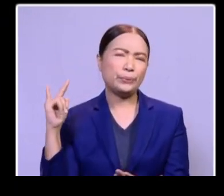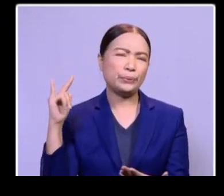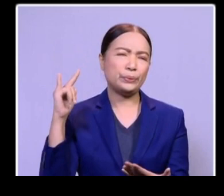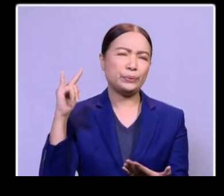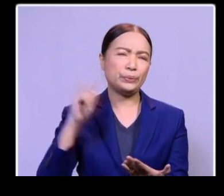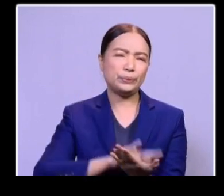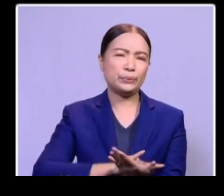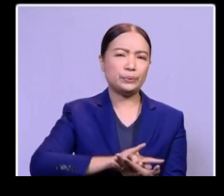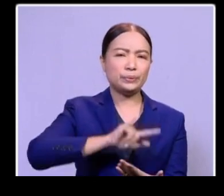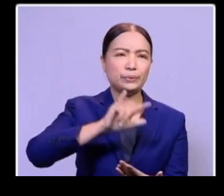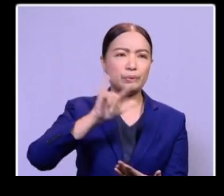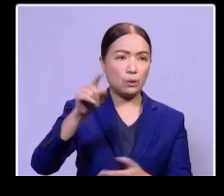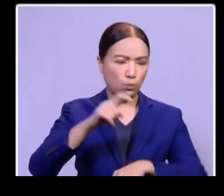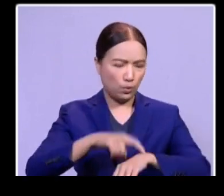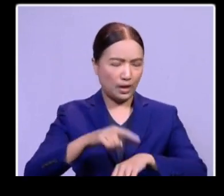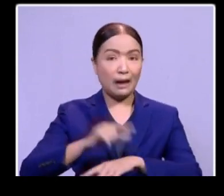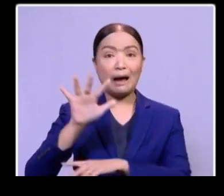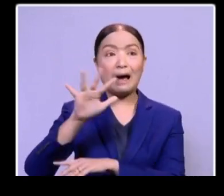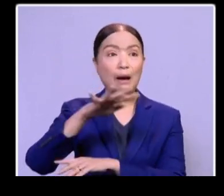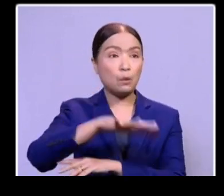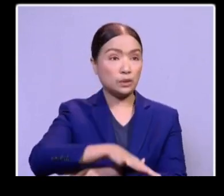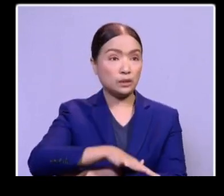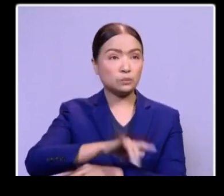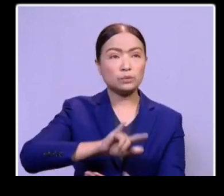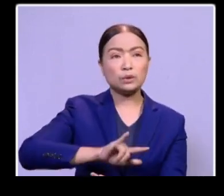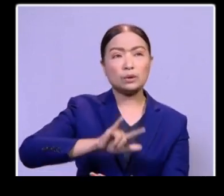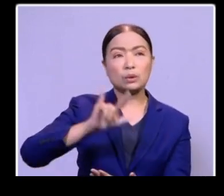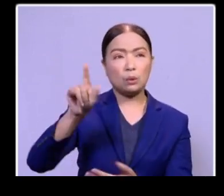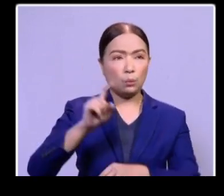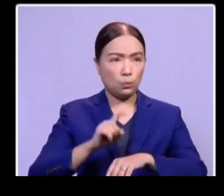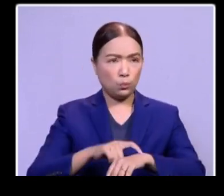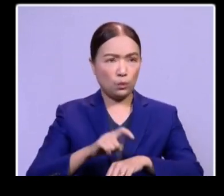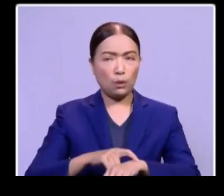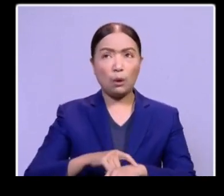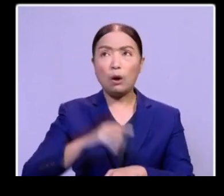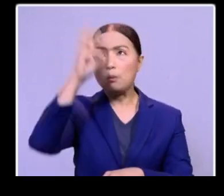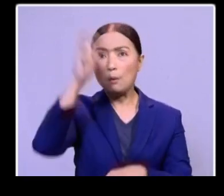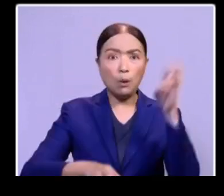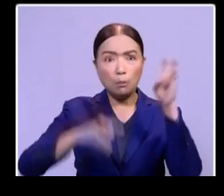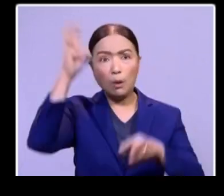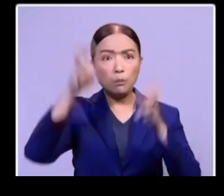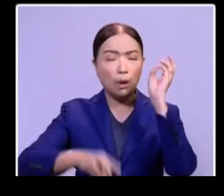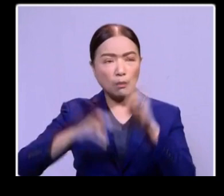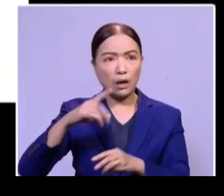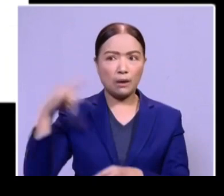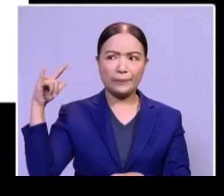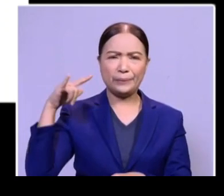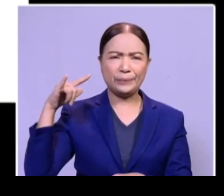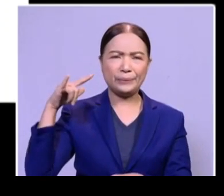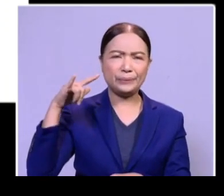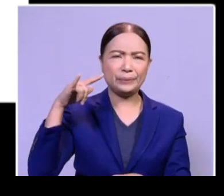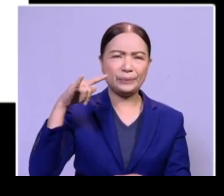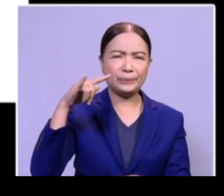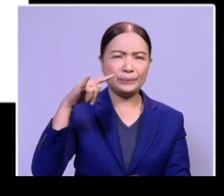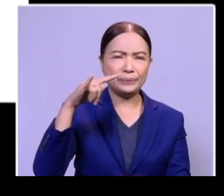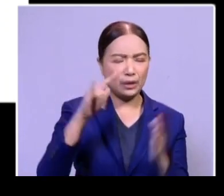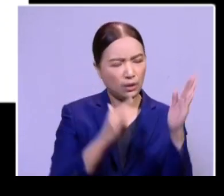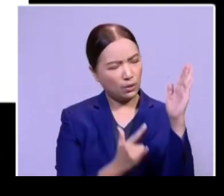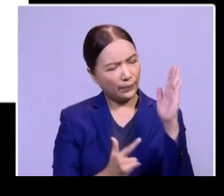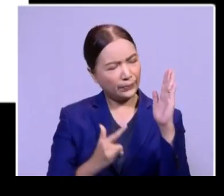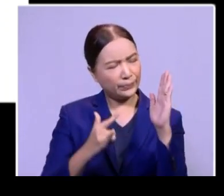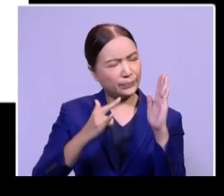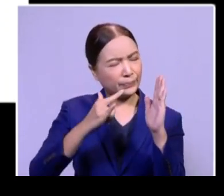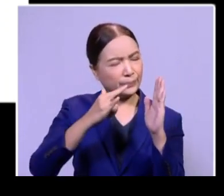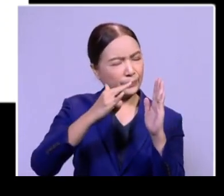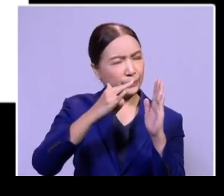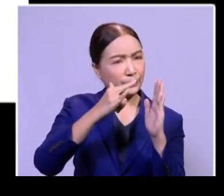ง5โมงเย็น ใช่ค่ะ ประมาณ คือเป็นเวลาที่ลูกเห็บกำลังตกเลยนะคะพอเข้าเขตพื้นที่จังหวัดน่านเครื่องบินล